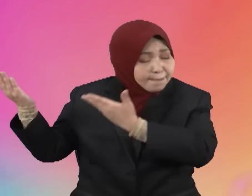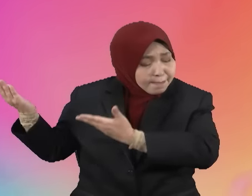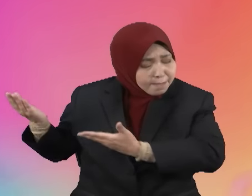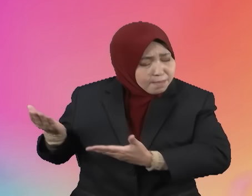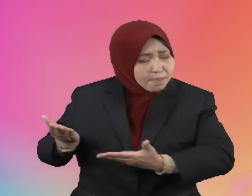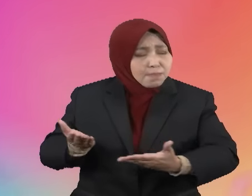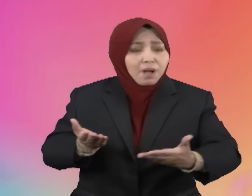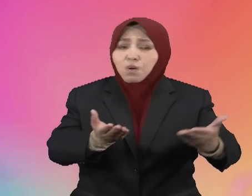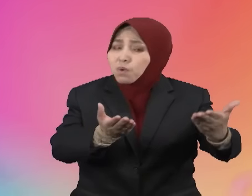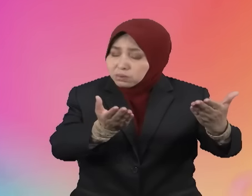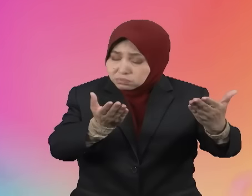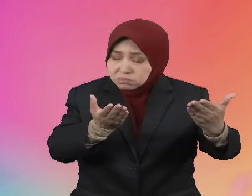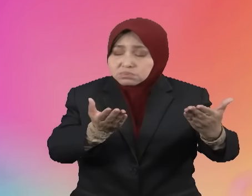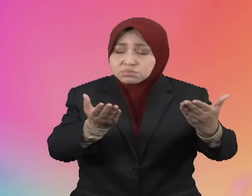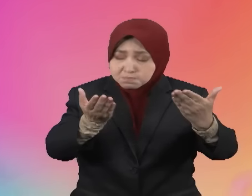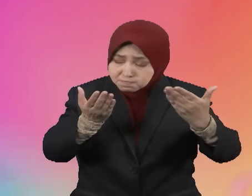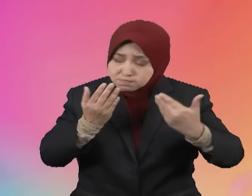هلما